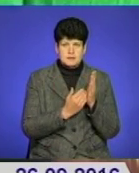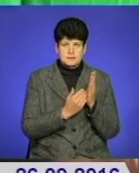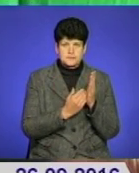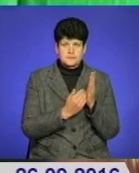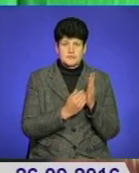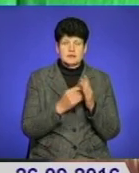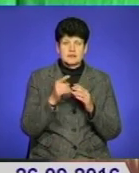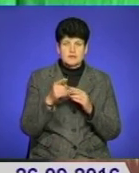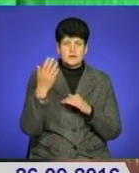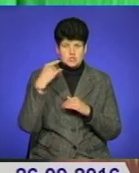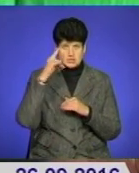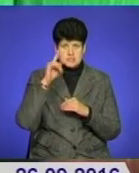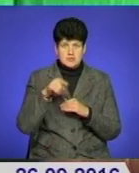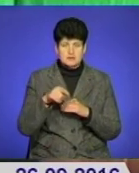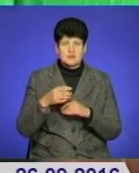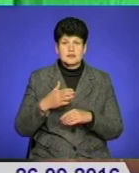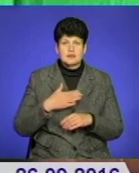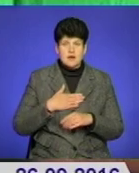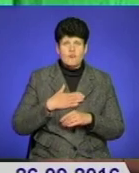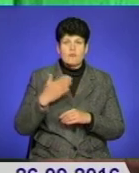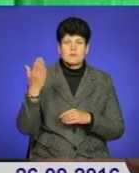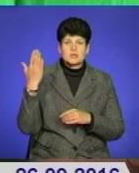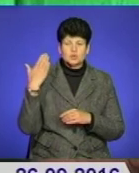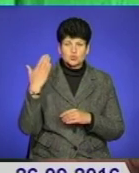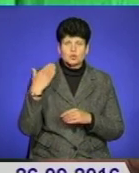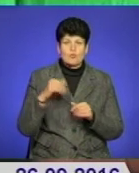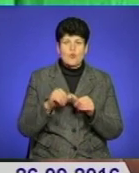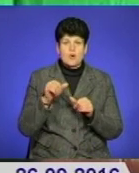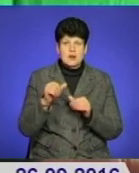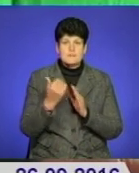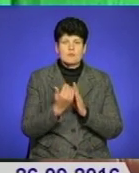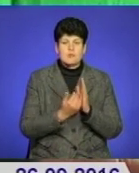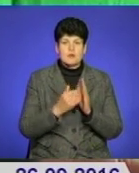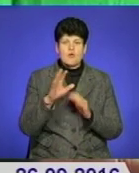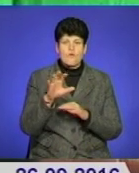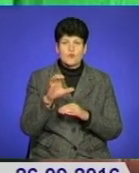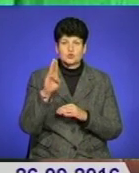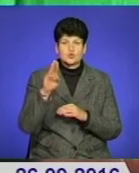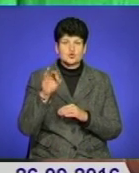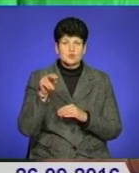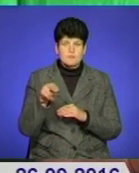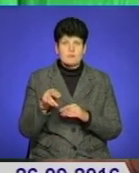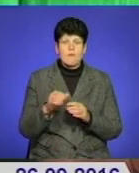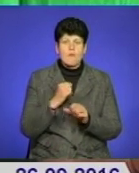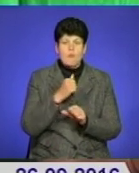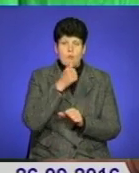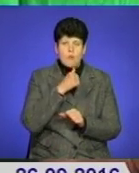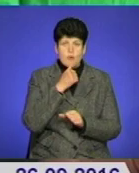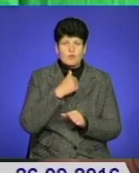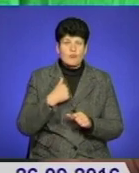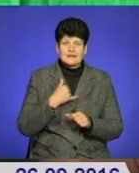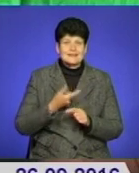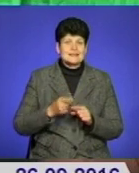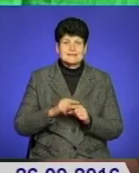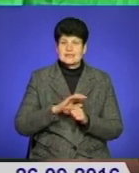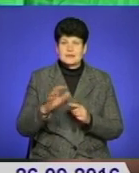знала щось? Ну, я в минулому деякі програми так якби в фотошопі пробувала, але мене так якби це не дуже виходило, тому